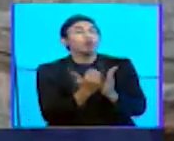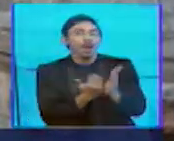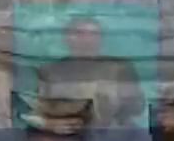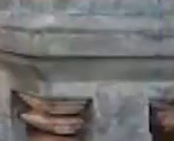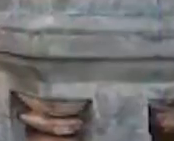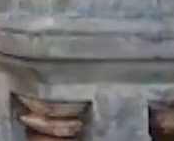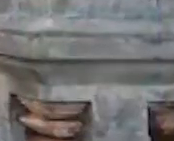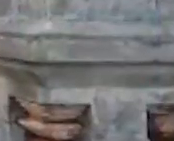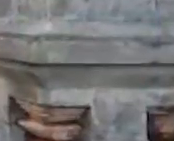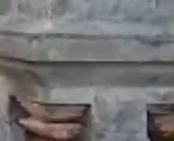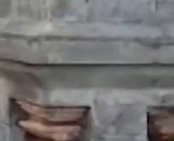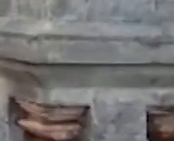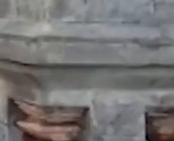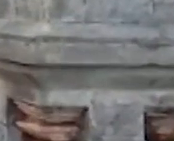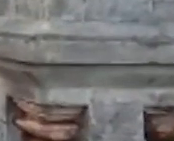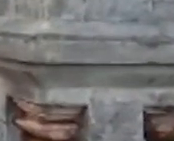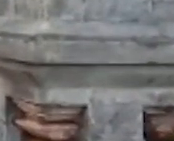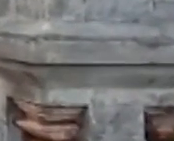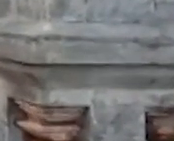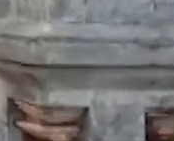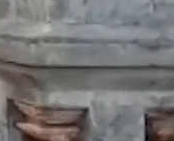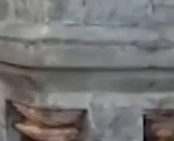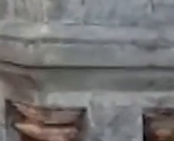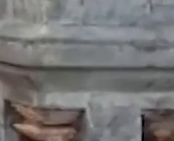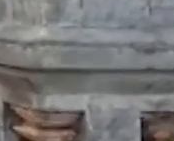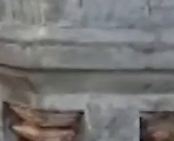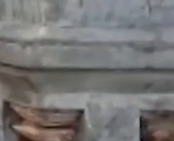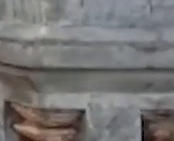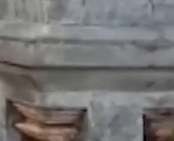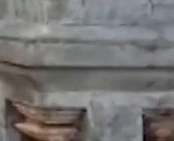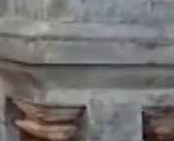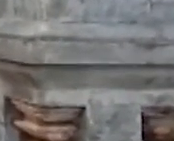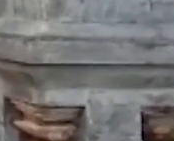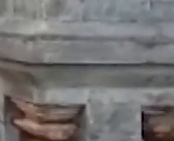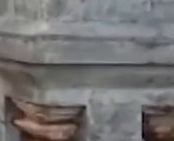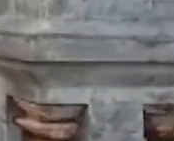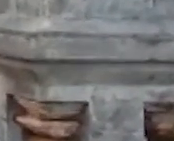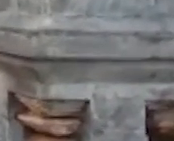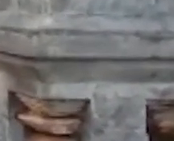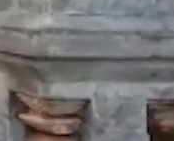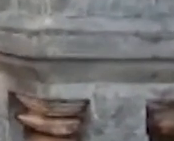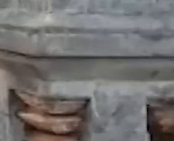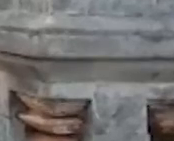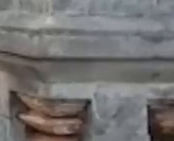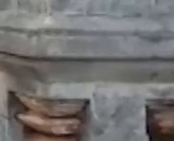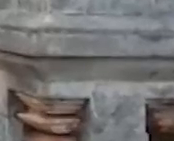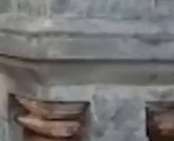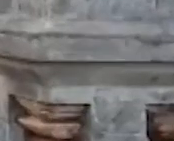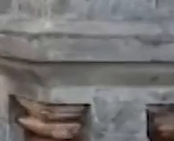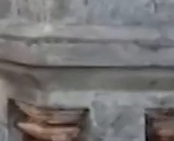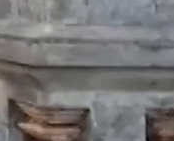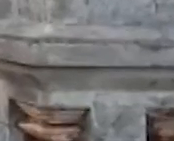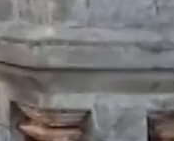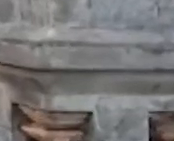dengan pengamanan itu, mungkin ada sanksi untuk pelaksanaan catur berarti penyepian. Nah, jelas ada